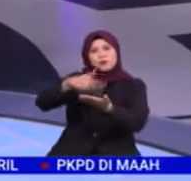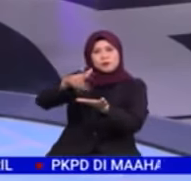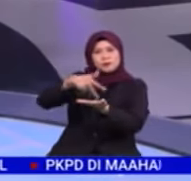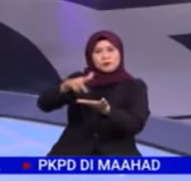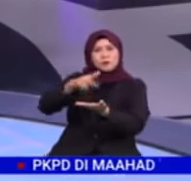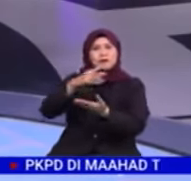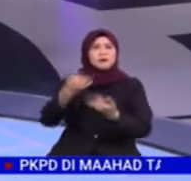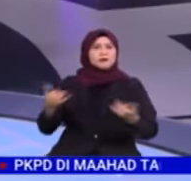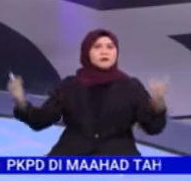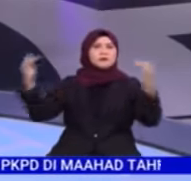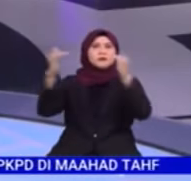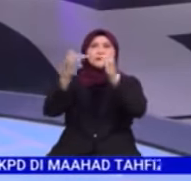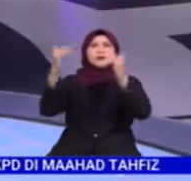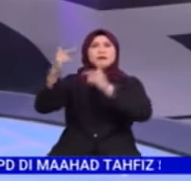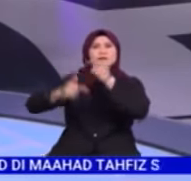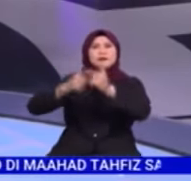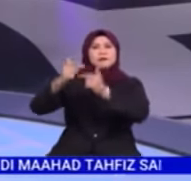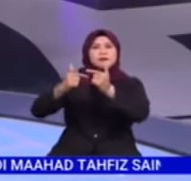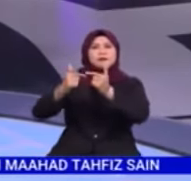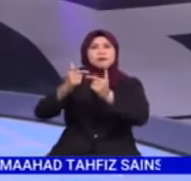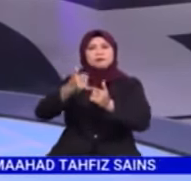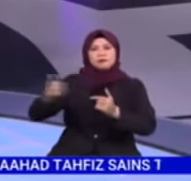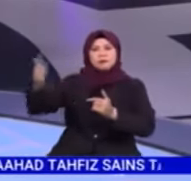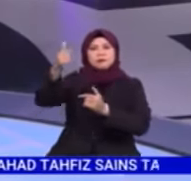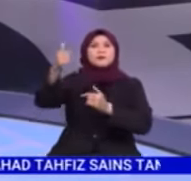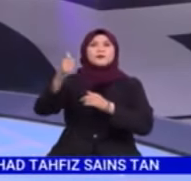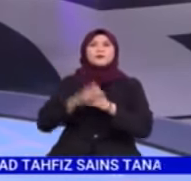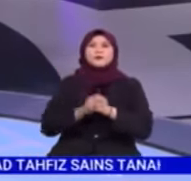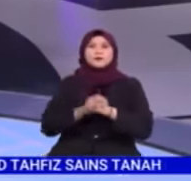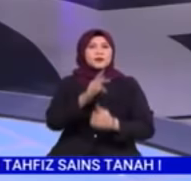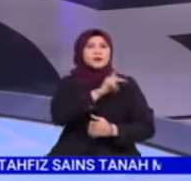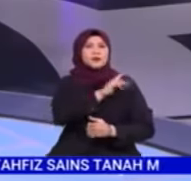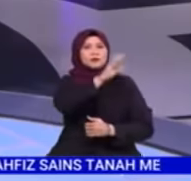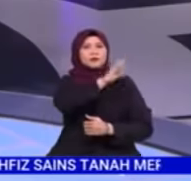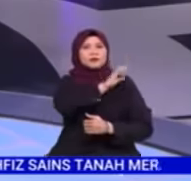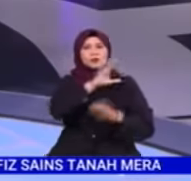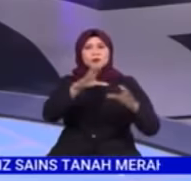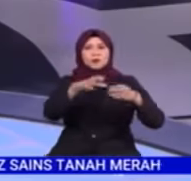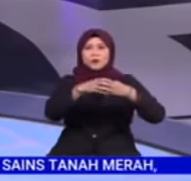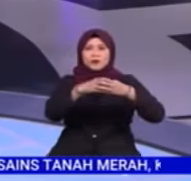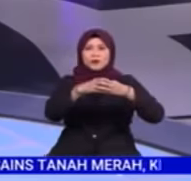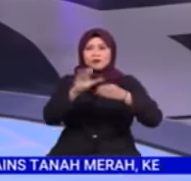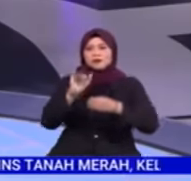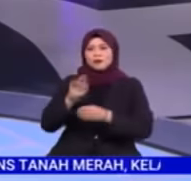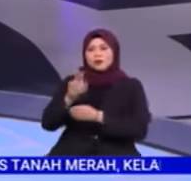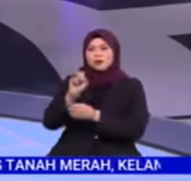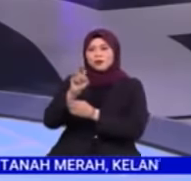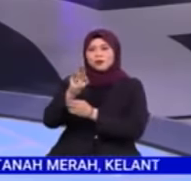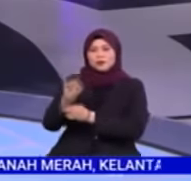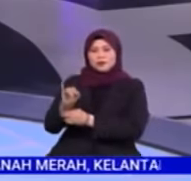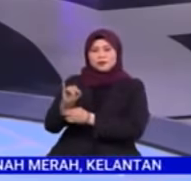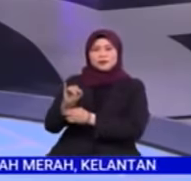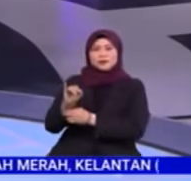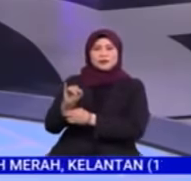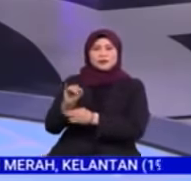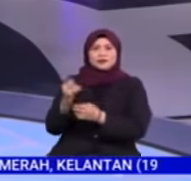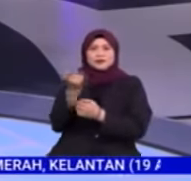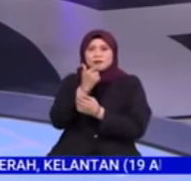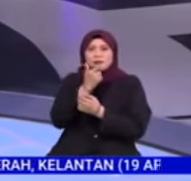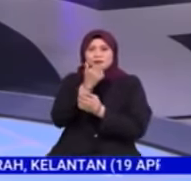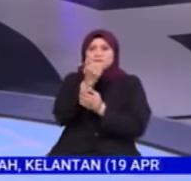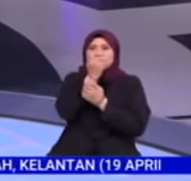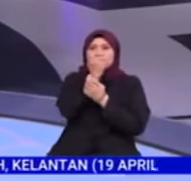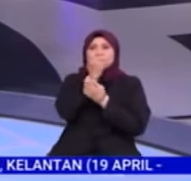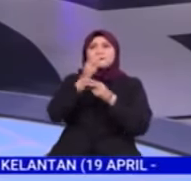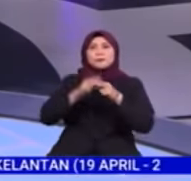sepak dan standing dengan pemain Liga Primer yang lain namun ketua jurulatih Scott itu Yusri celah tekan menyedihkan